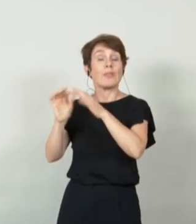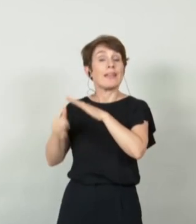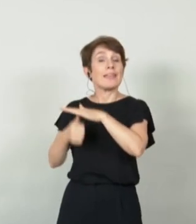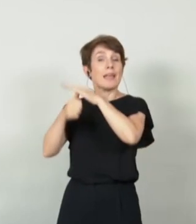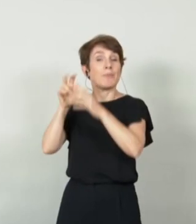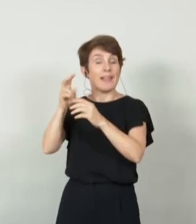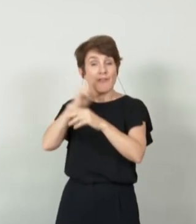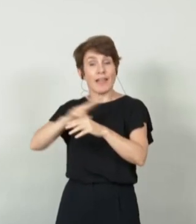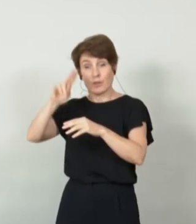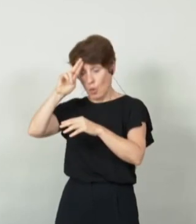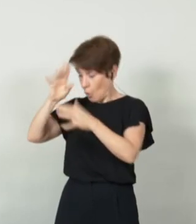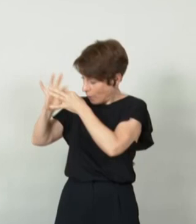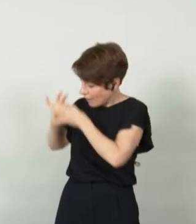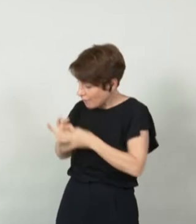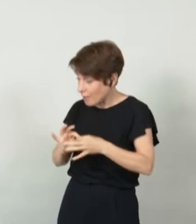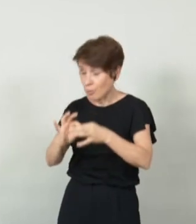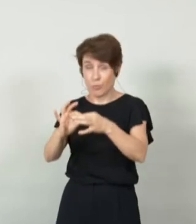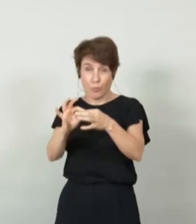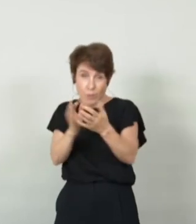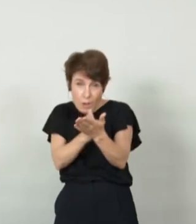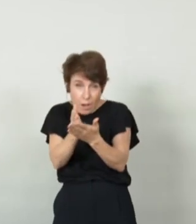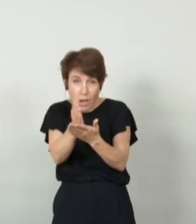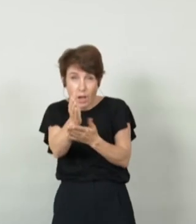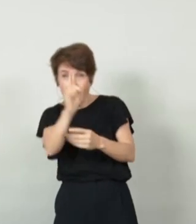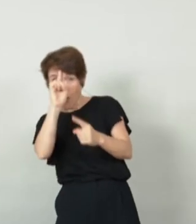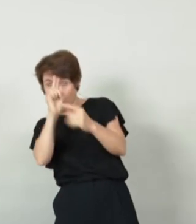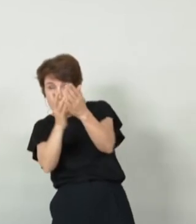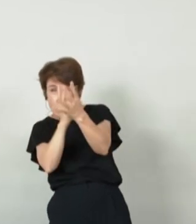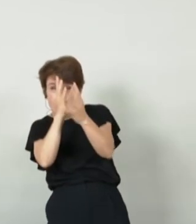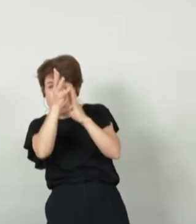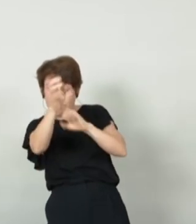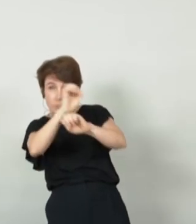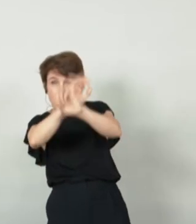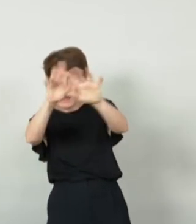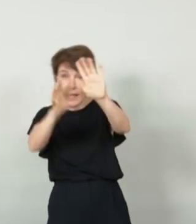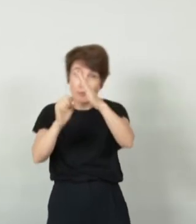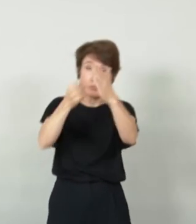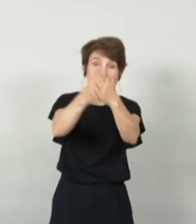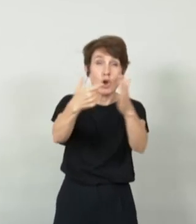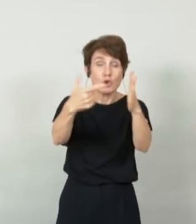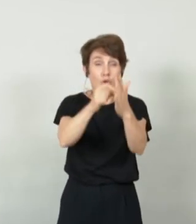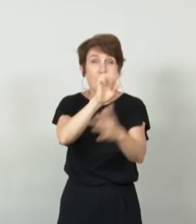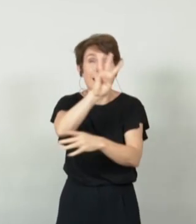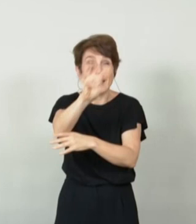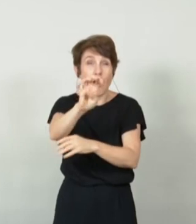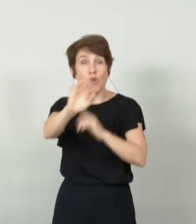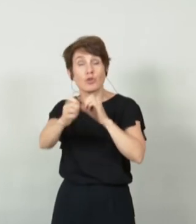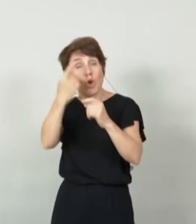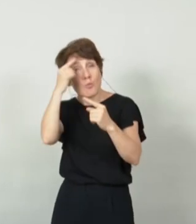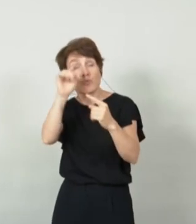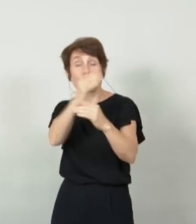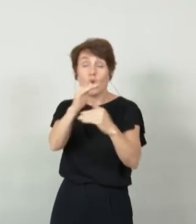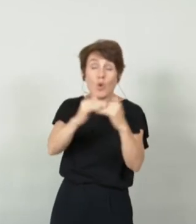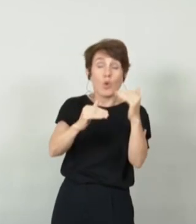tracer une perspective aussi lucide ambitieuse à l'échéance de 2040 pour la co-construction d'un futur